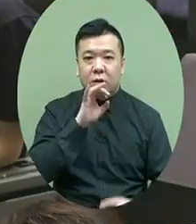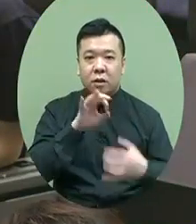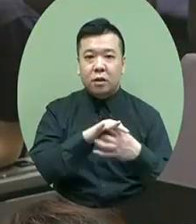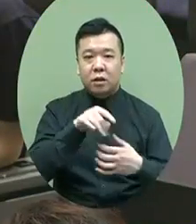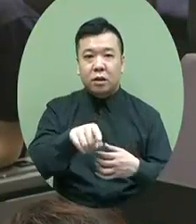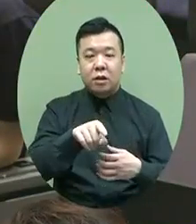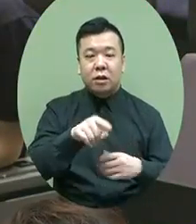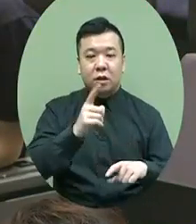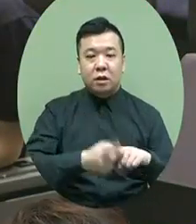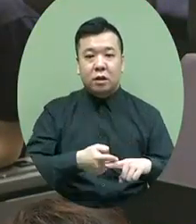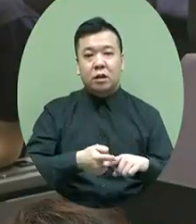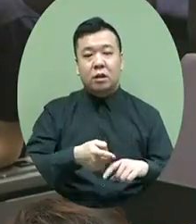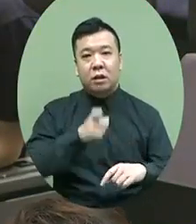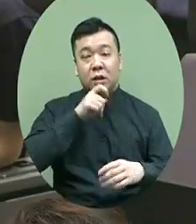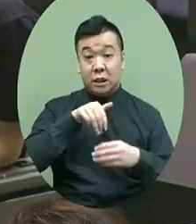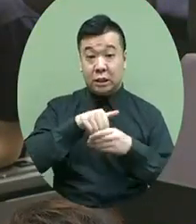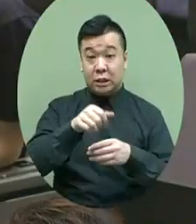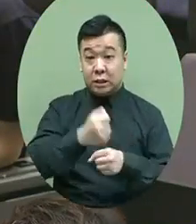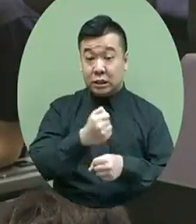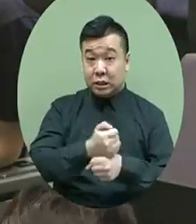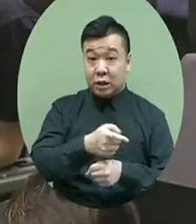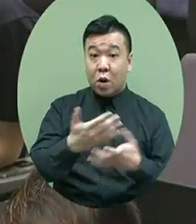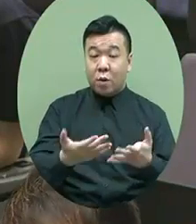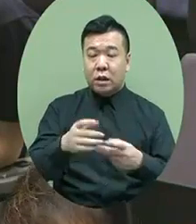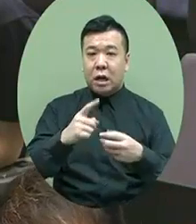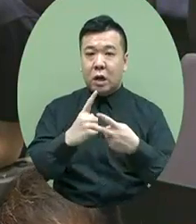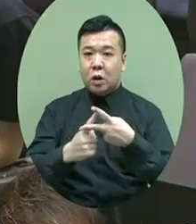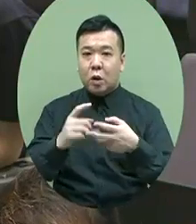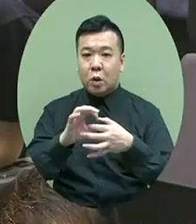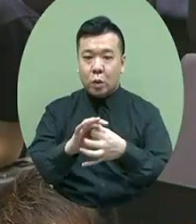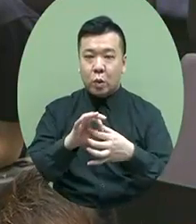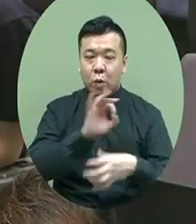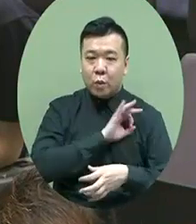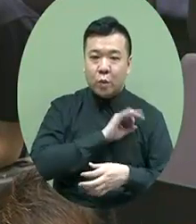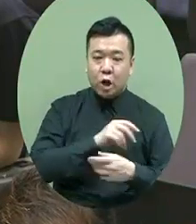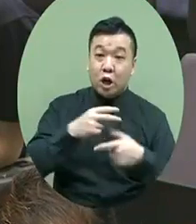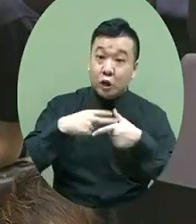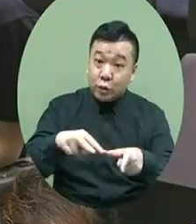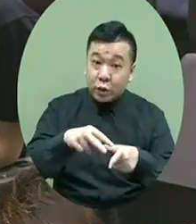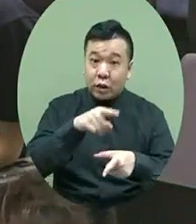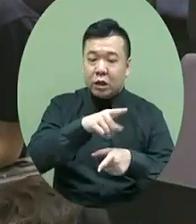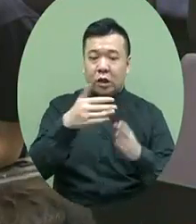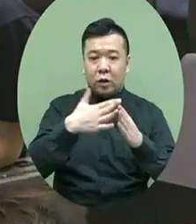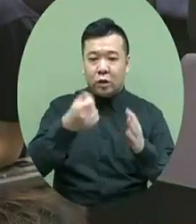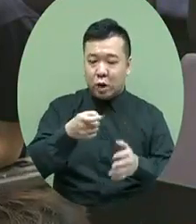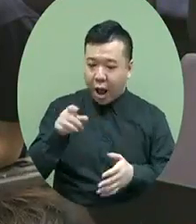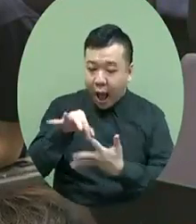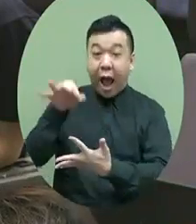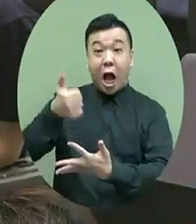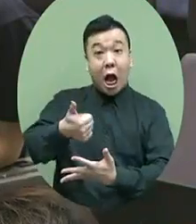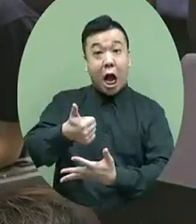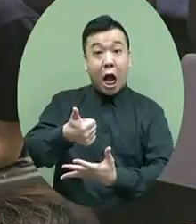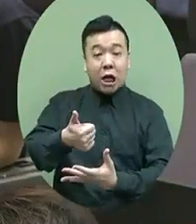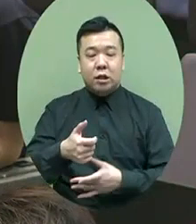問一下，其實係咪涉及即係何副局自己去即係申請呢個職位，或者工聯會去推薦你，先至令到即係局長可